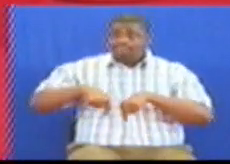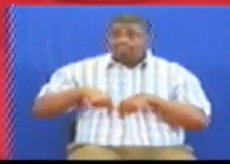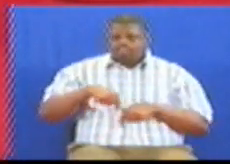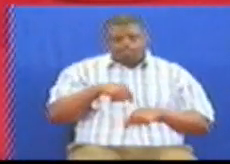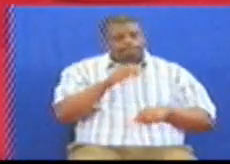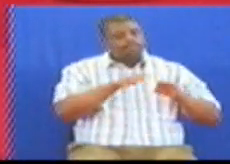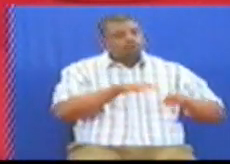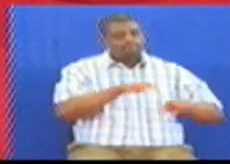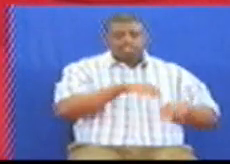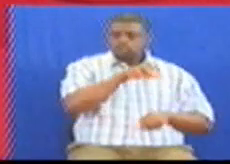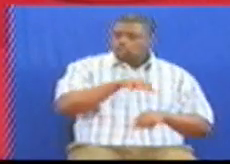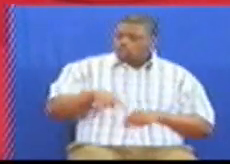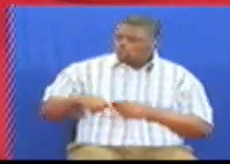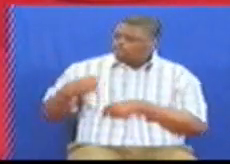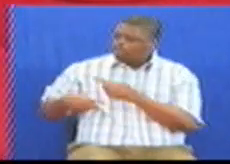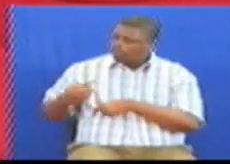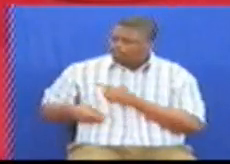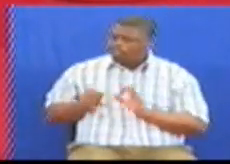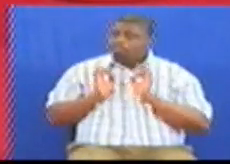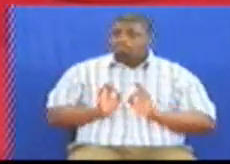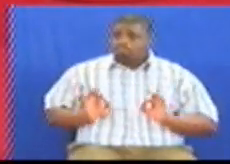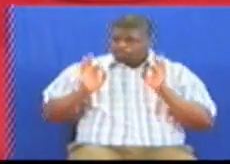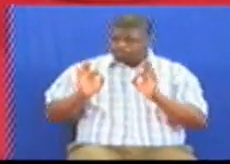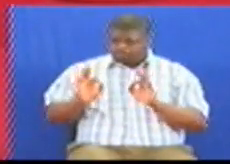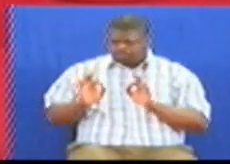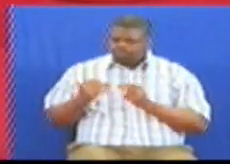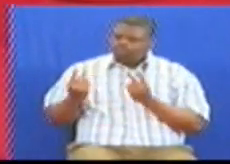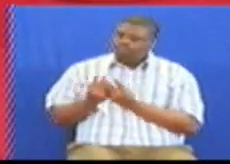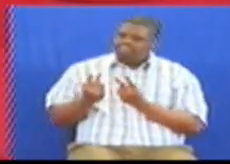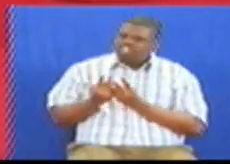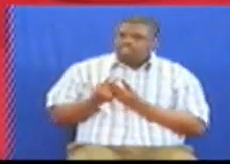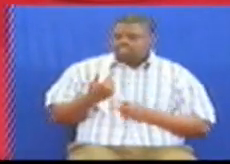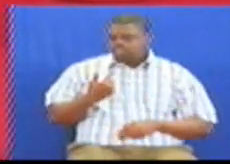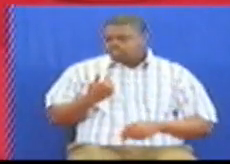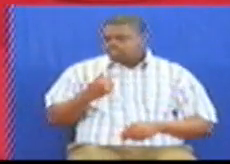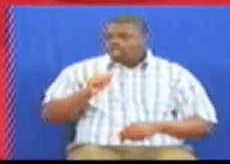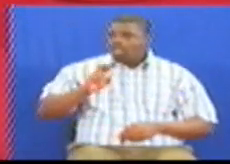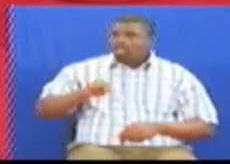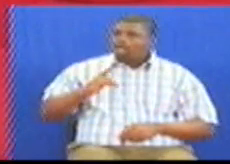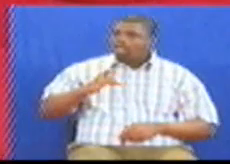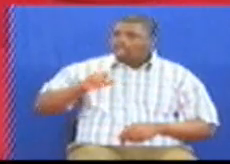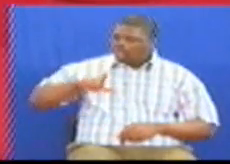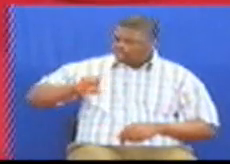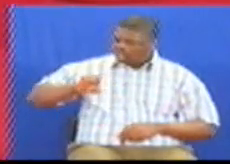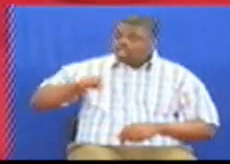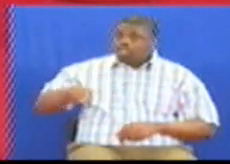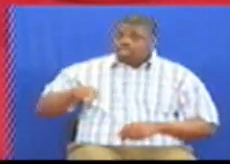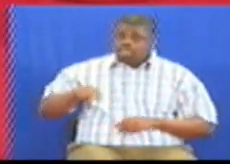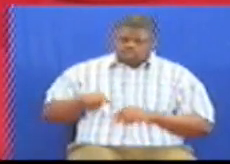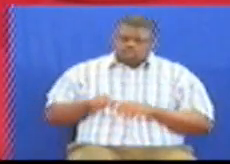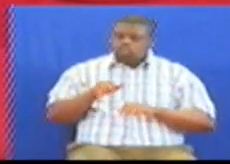vizuri. Lakini Mheshimiwa Naibu Spika, tulikuwa na mradi wa soko letu la Tandale. Niombe mheshimiwa waziri, nimeangalia kwenye kitabu